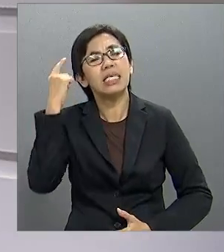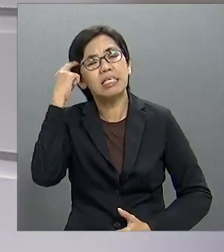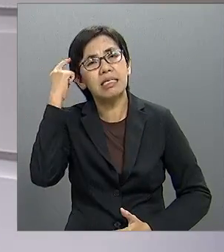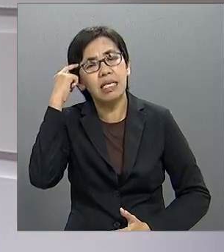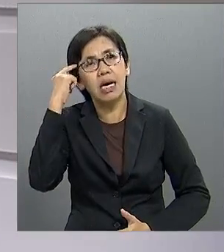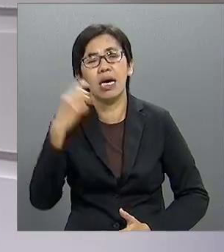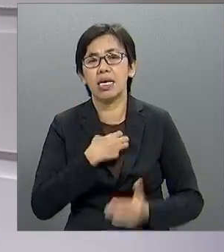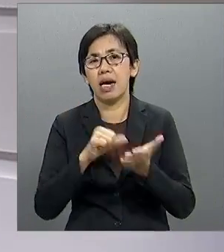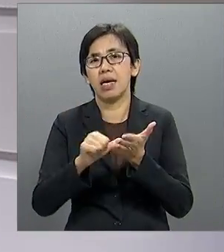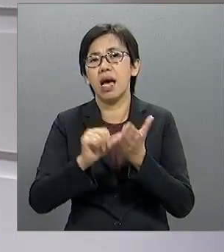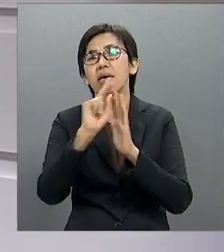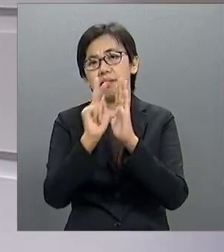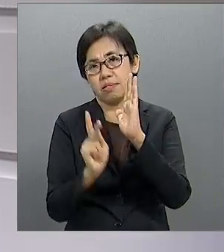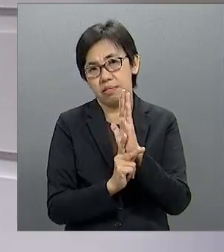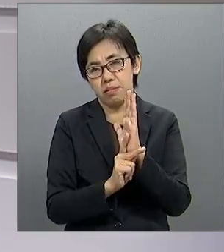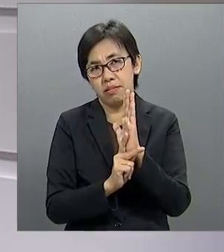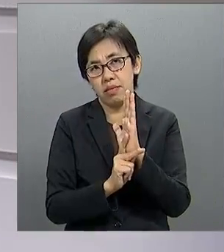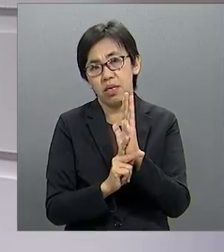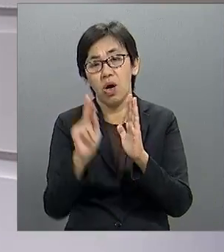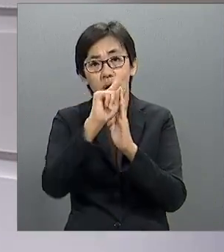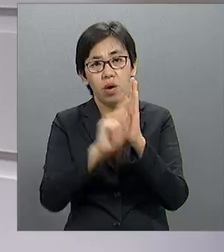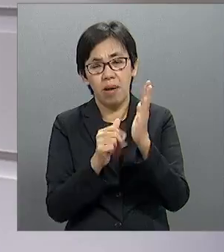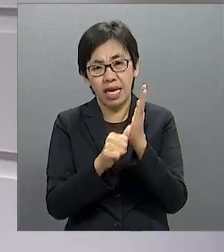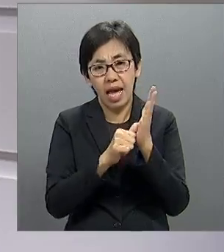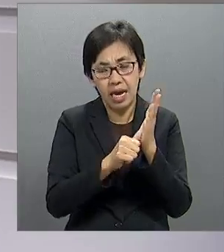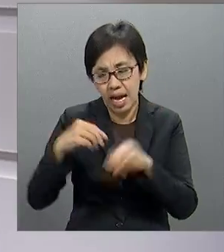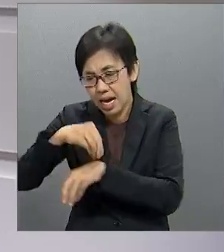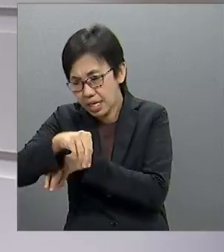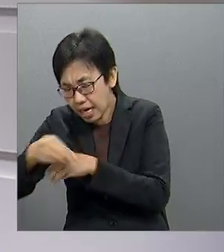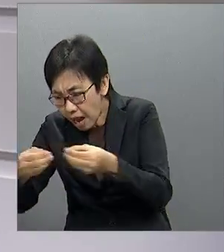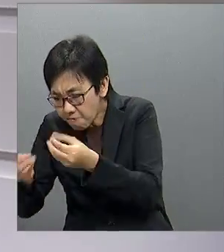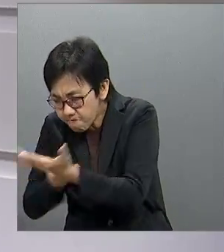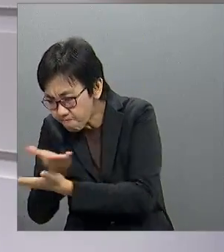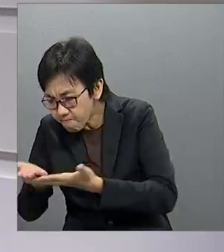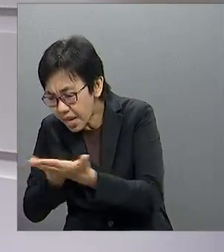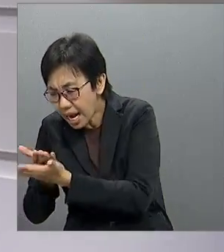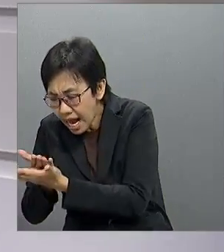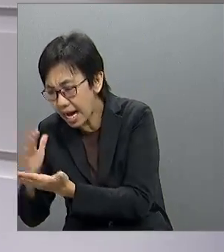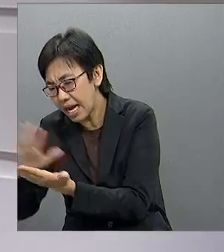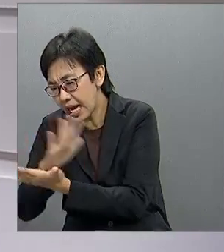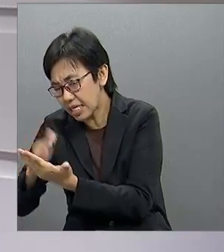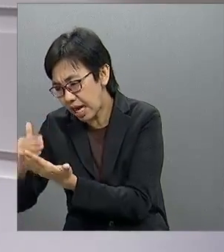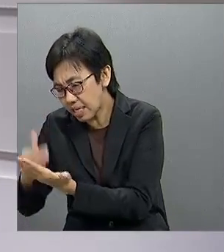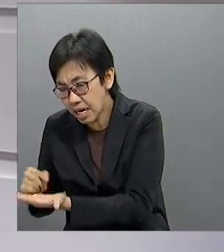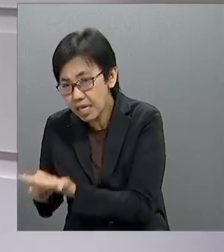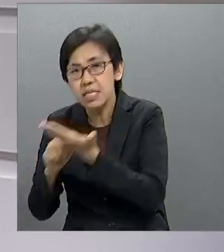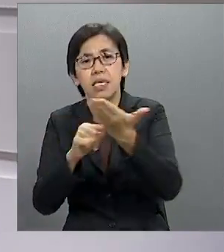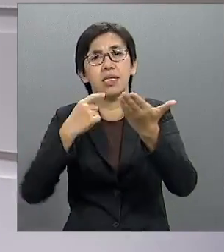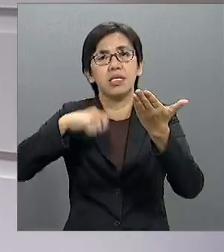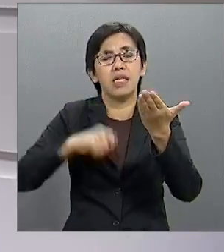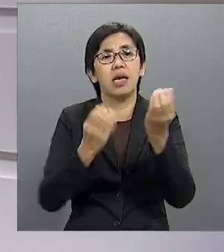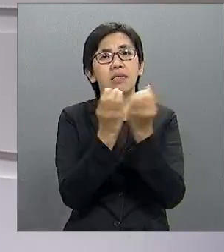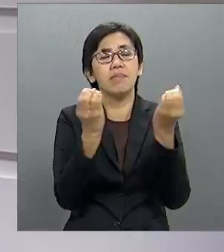ไขนะเนี่ยการแก้ไขของเครือข่ายเราก็คือว่าเราใช้วิธีการยื่นเรื่องให้ศาลธรรมนูญเนี่ยตีความว่า